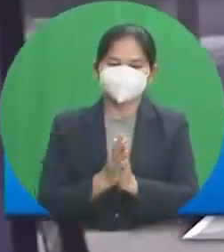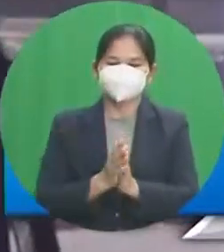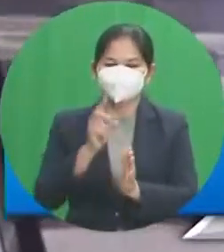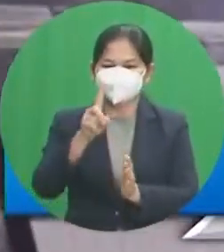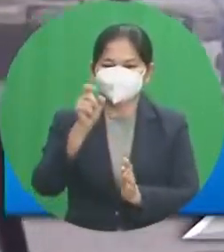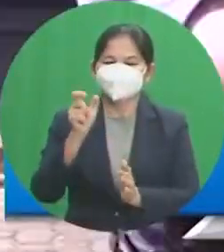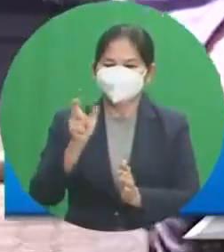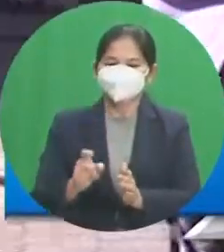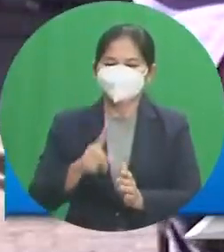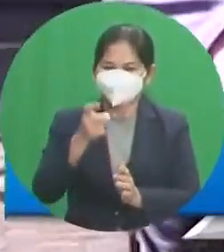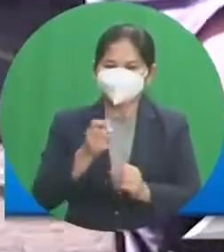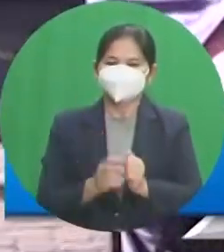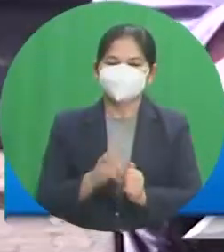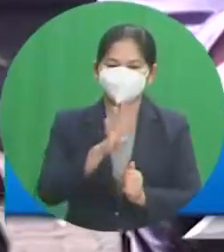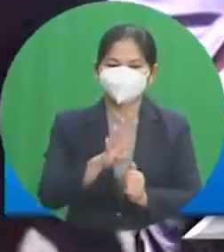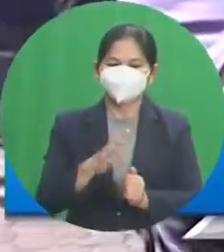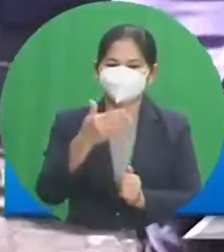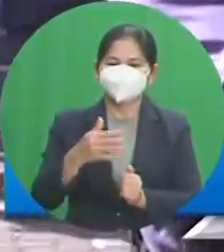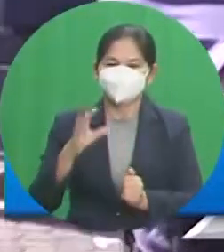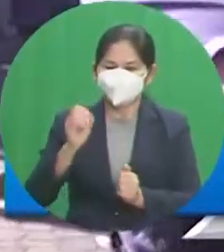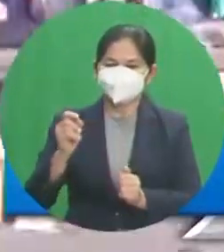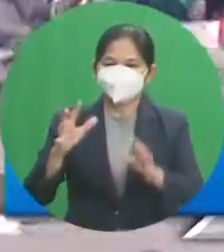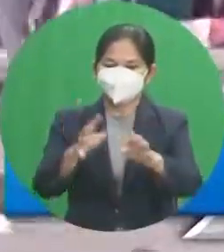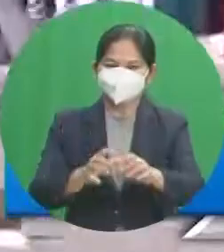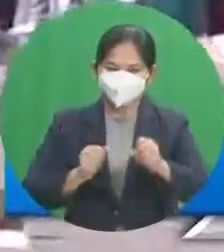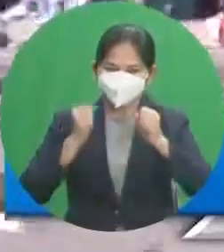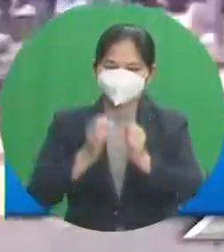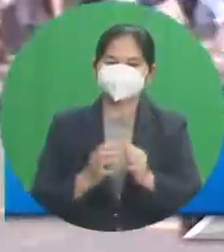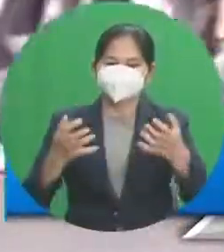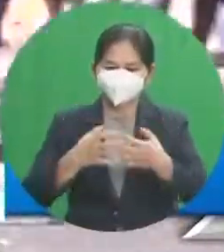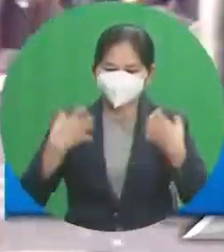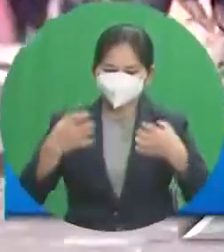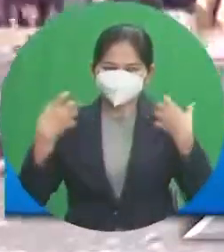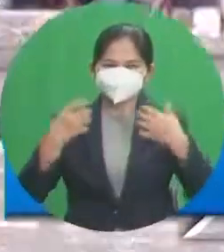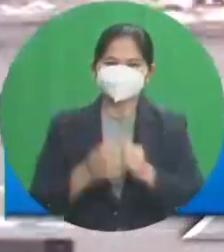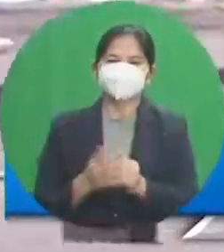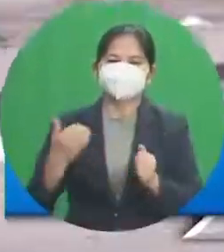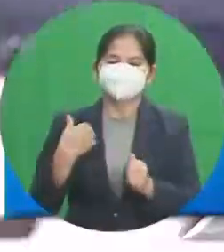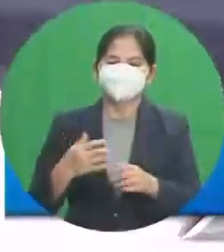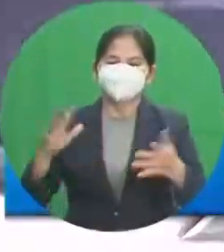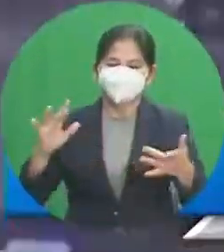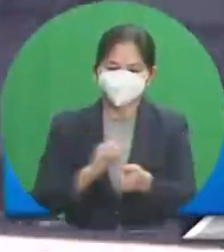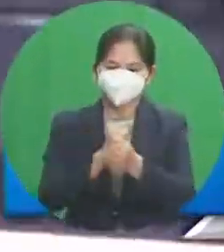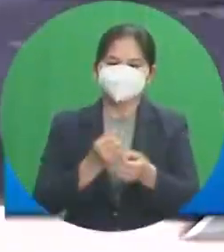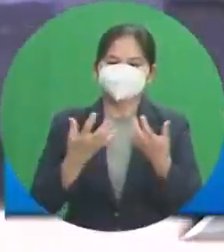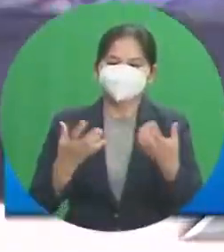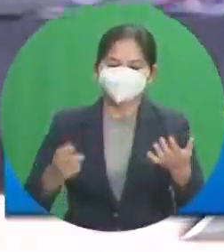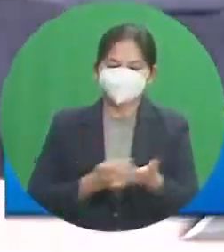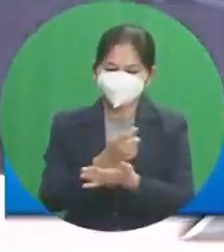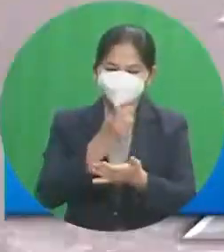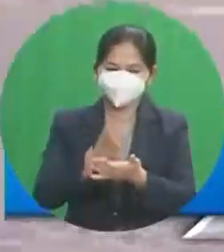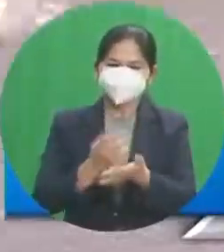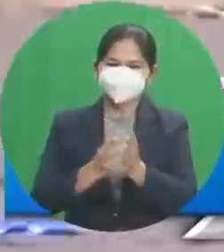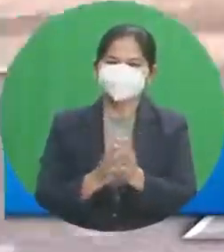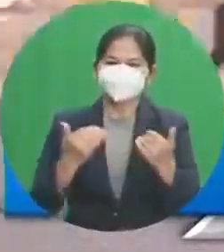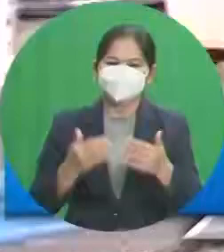10នាក់បានស្លាប់និងជាង490នាក់ត្រូវបានចាប់ខ្លួនពីបទអំពើហិង្សានិងបំផ្លាញសម្បត្តិសាធារណៈដែល